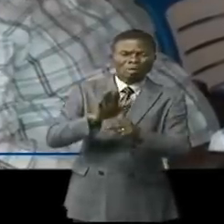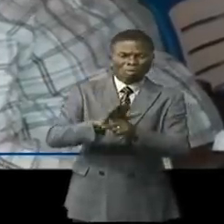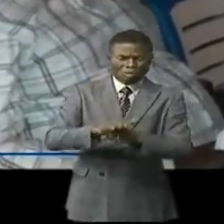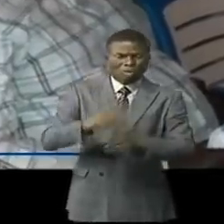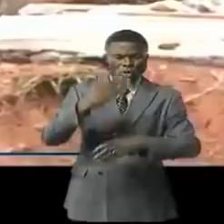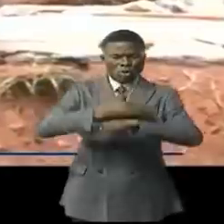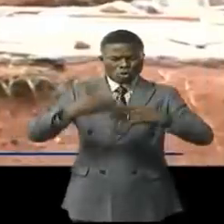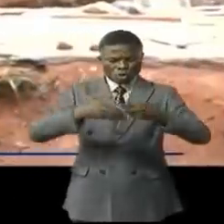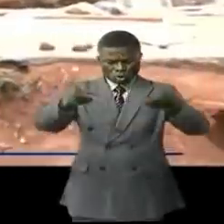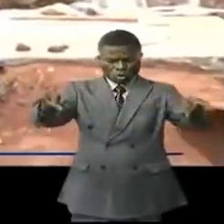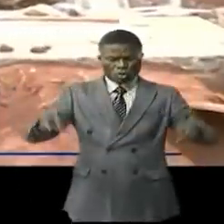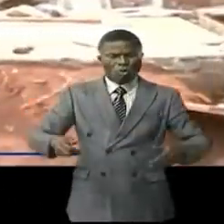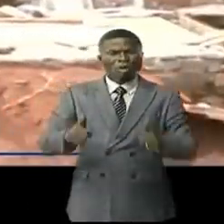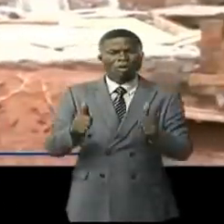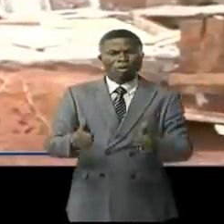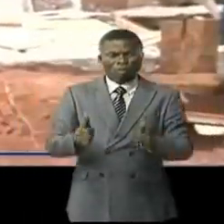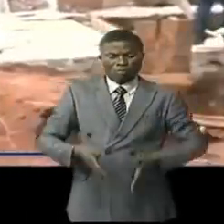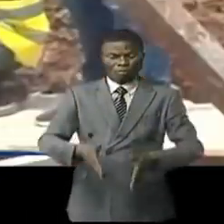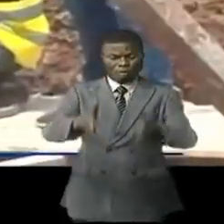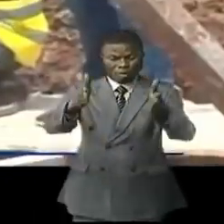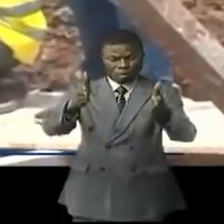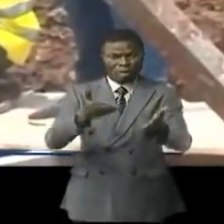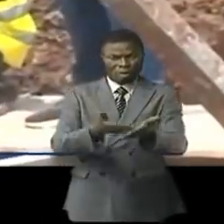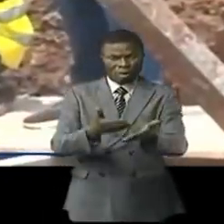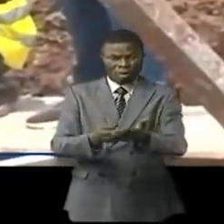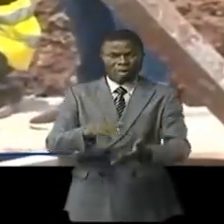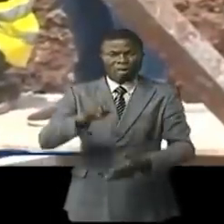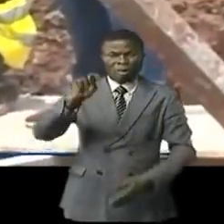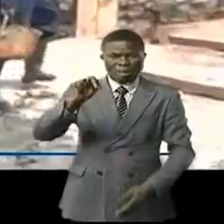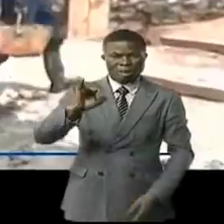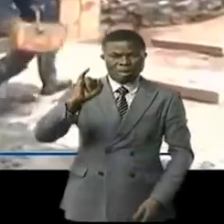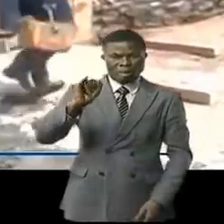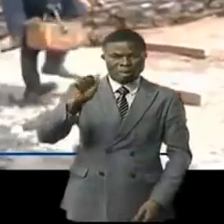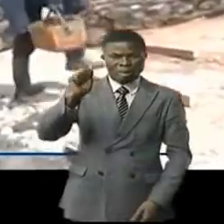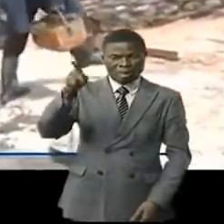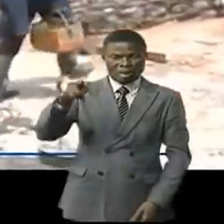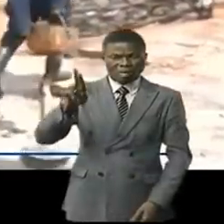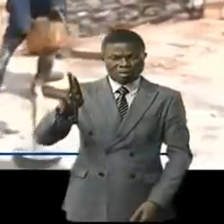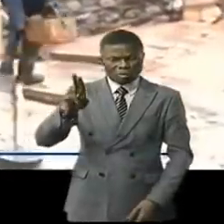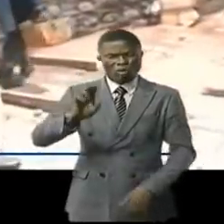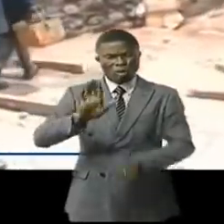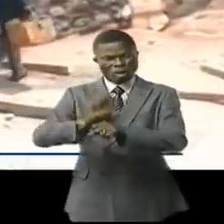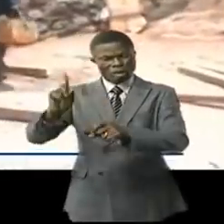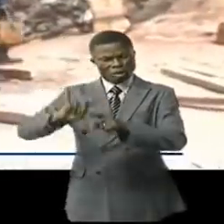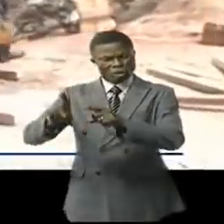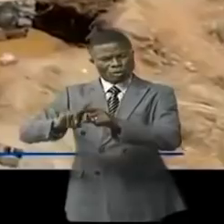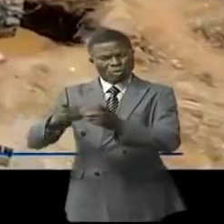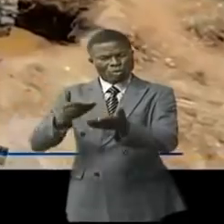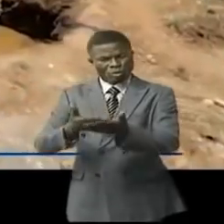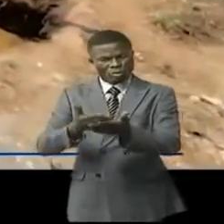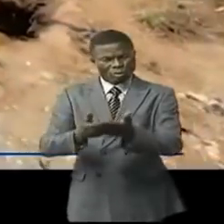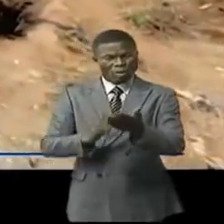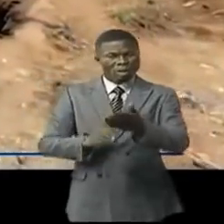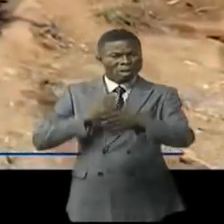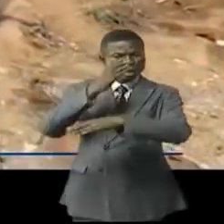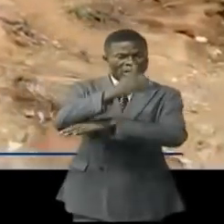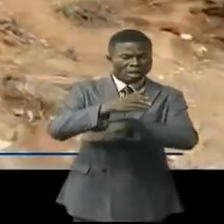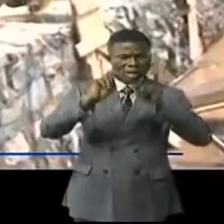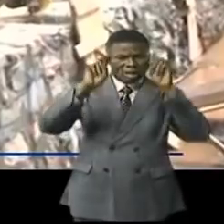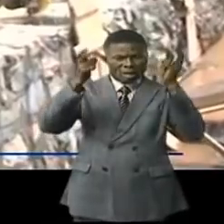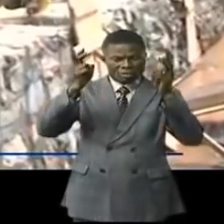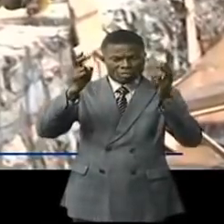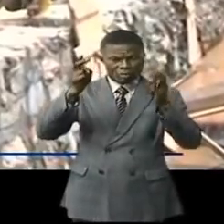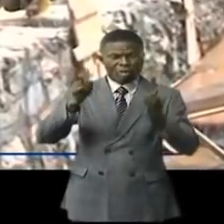urbanisation réussie. Sur ces avenues, Nyakpou, Bazonga, Dingida, Mongomassi et Mbongo, traversant la bouillonnante